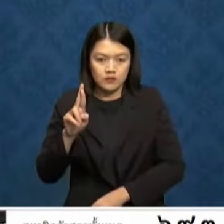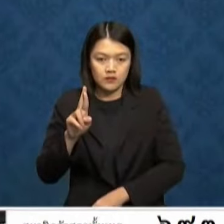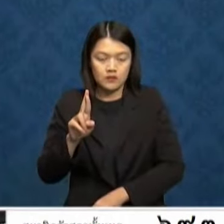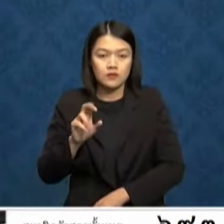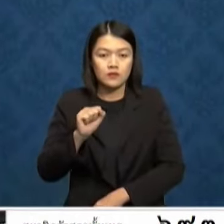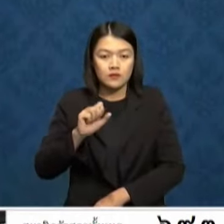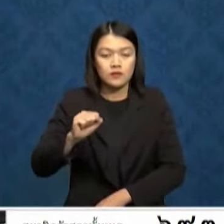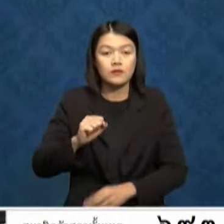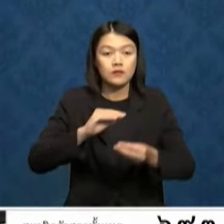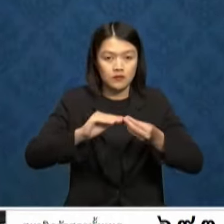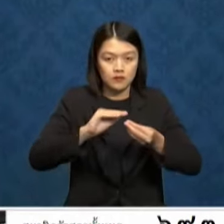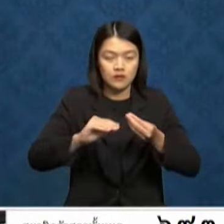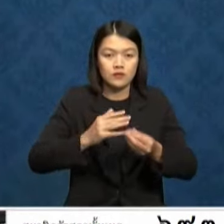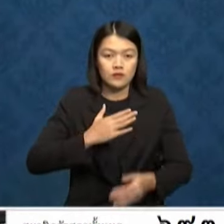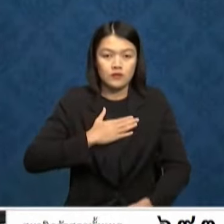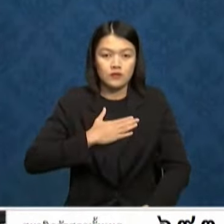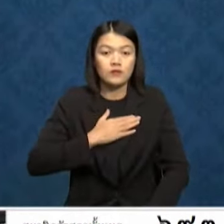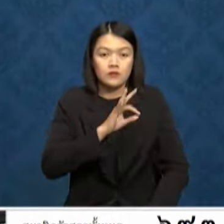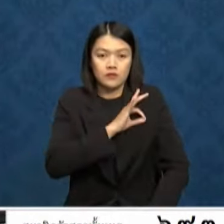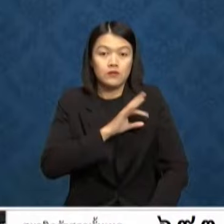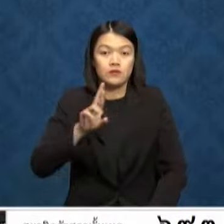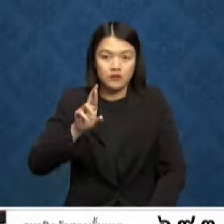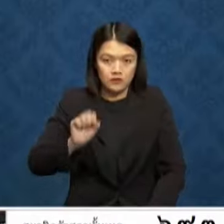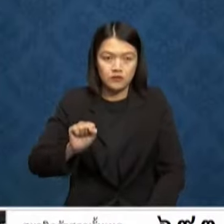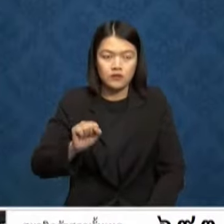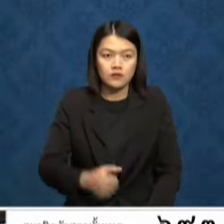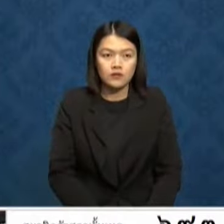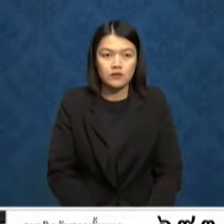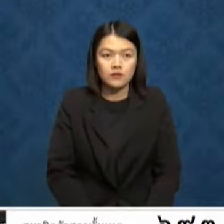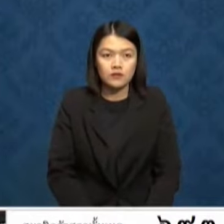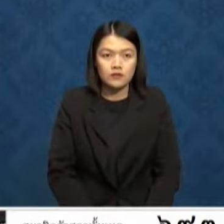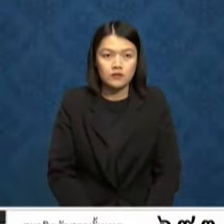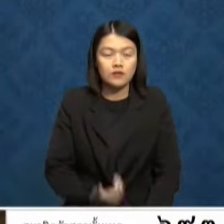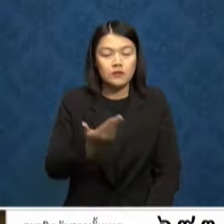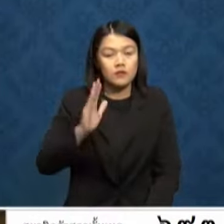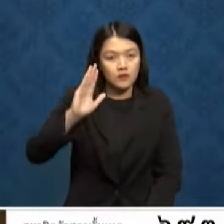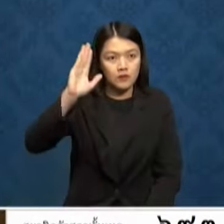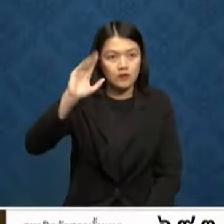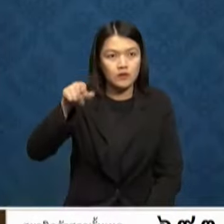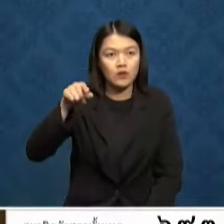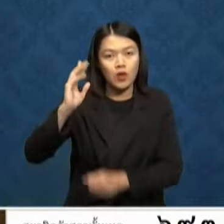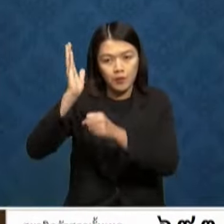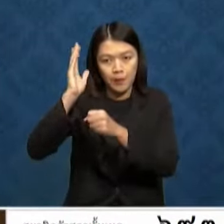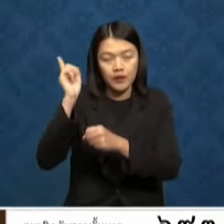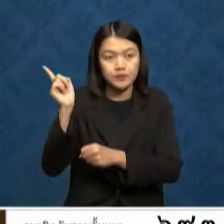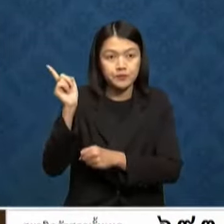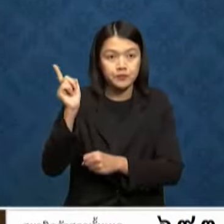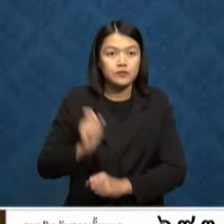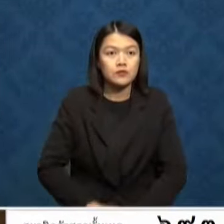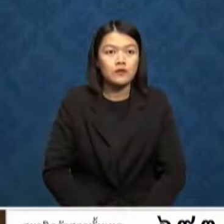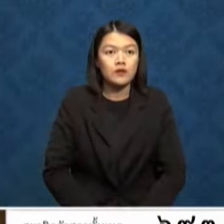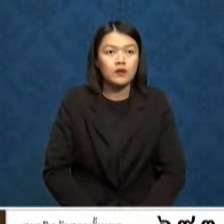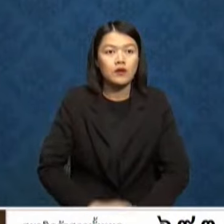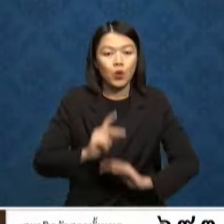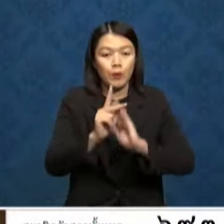จังหวัดฉายเชิงเทราในฐานะสมาชิกรัฐสภาครับขอประท้วงผู้อภิปรายนะครับในข้อ